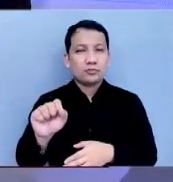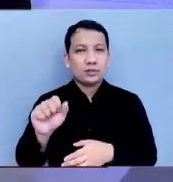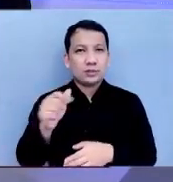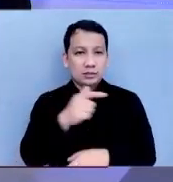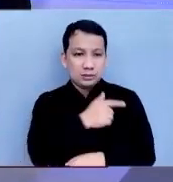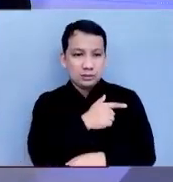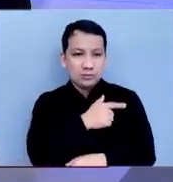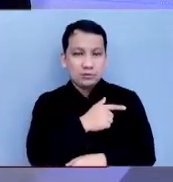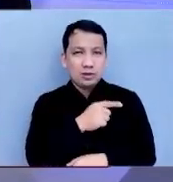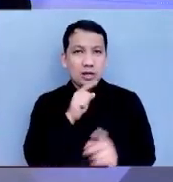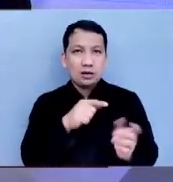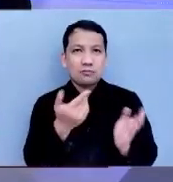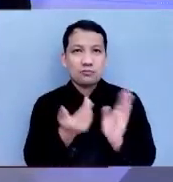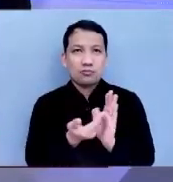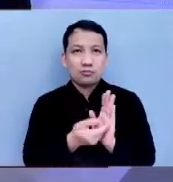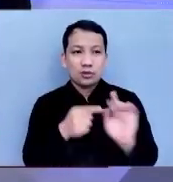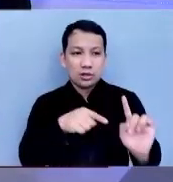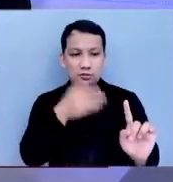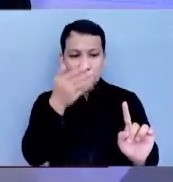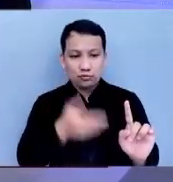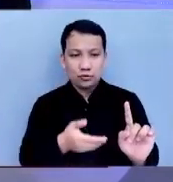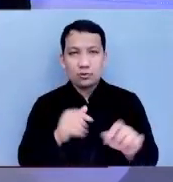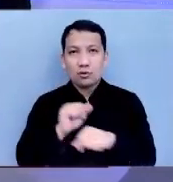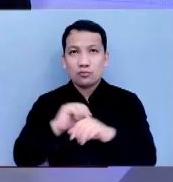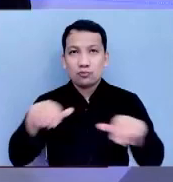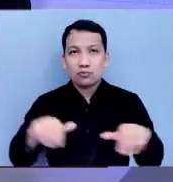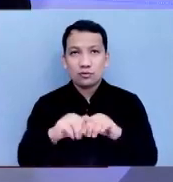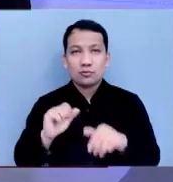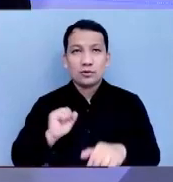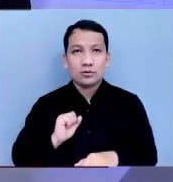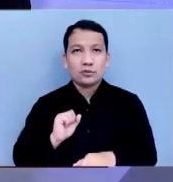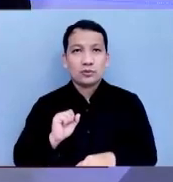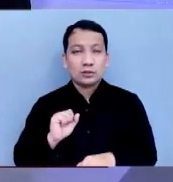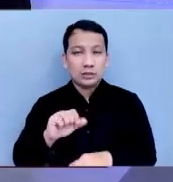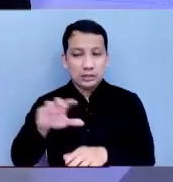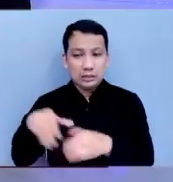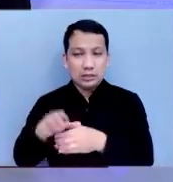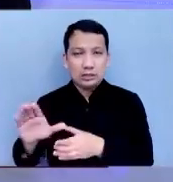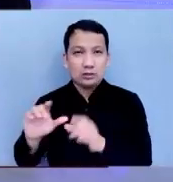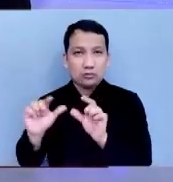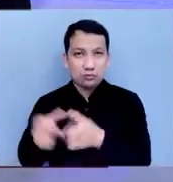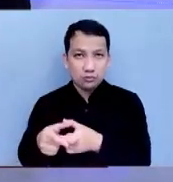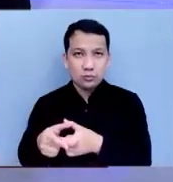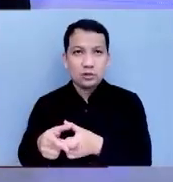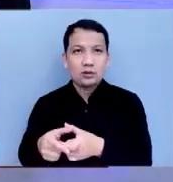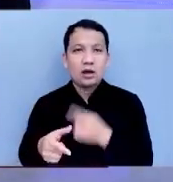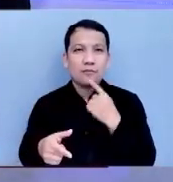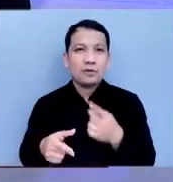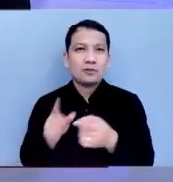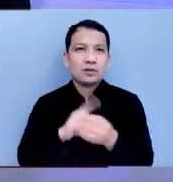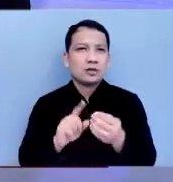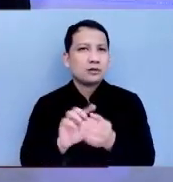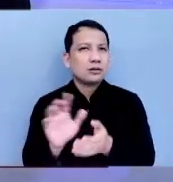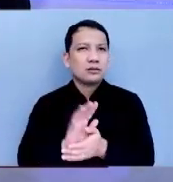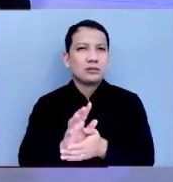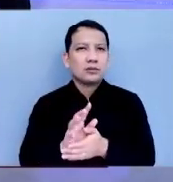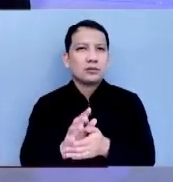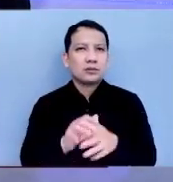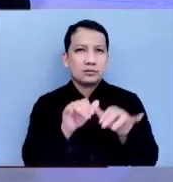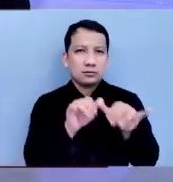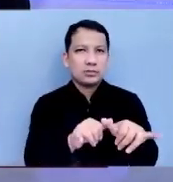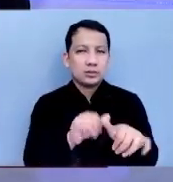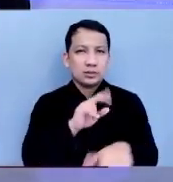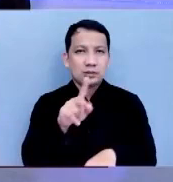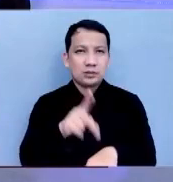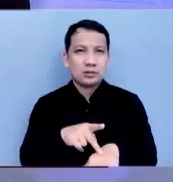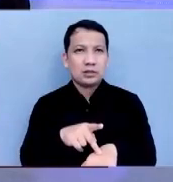na magpapatunay na ang taong ito ay nagtrabaho sa ilalim ng kanyang unit. At higit po sa lahat, hindi siya maglalagi sa